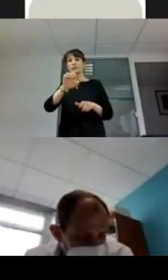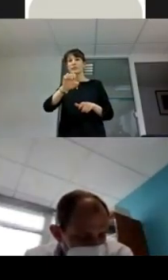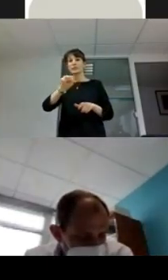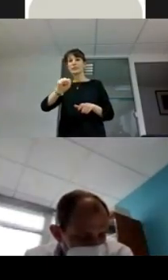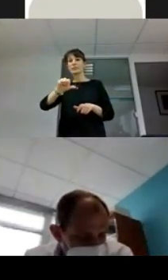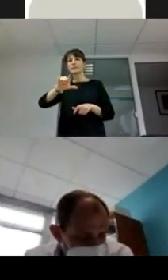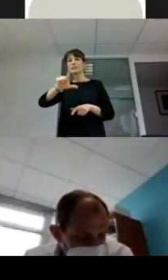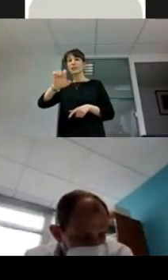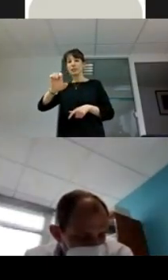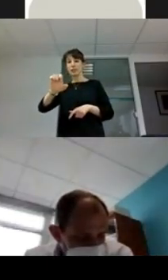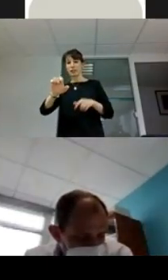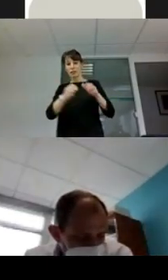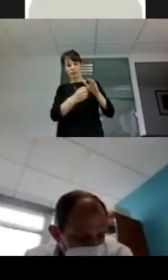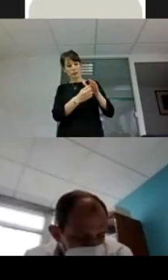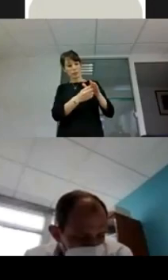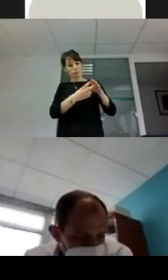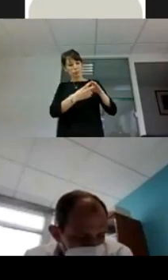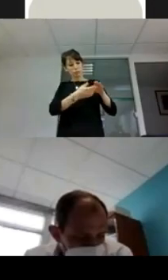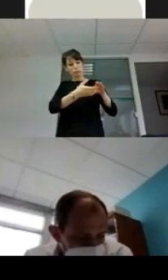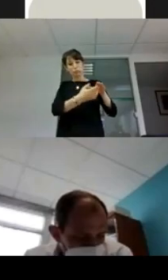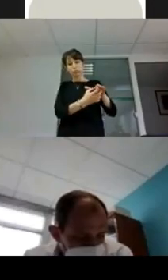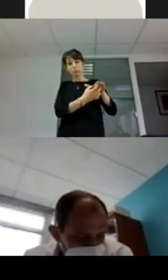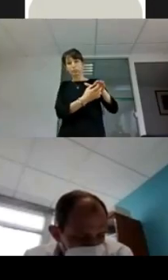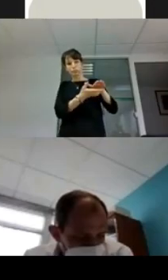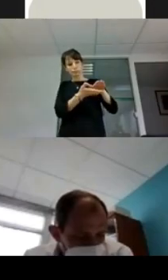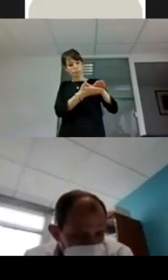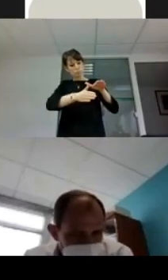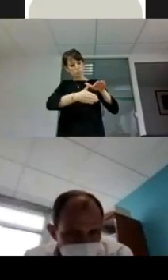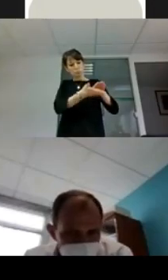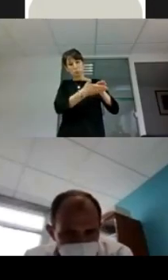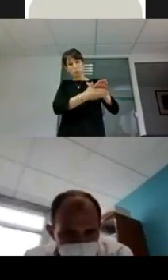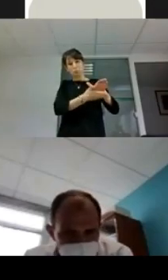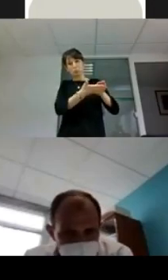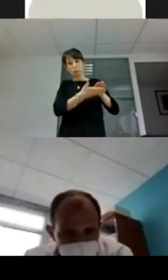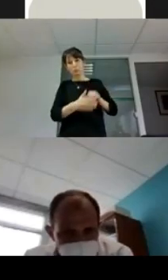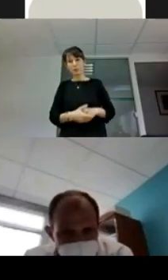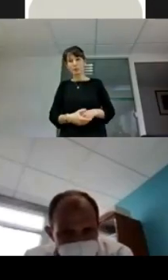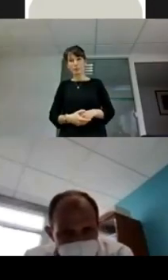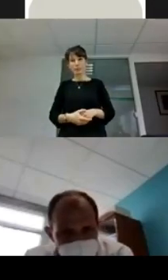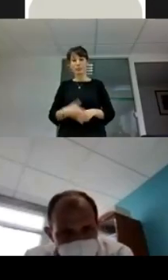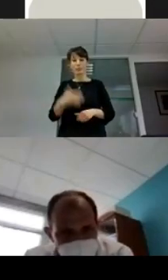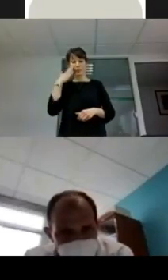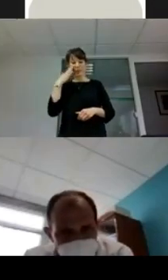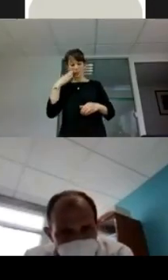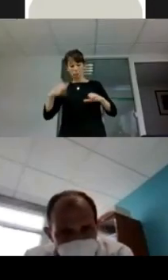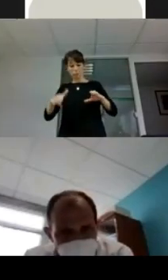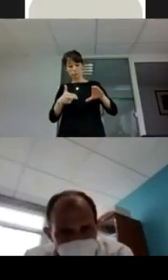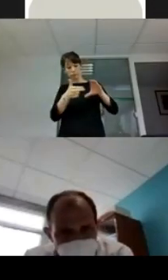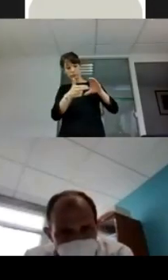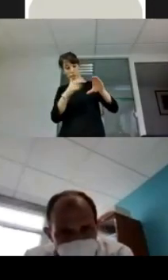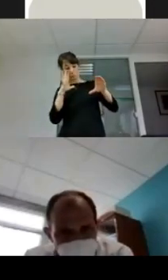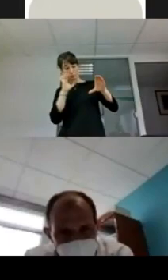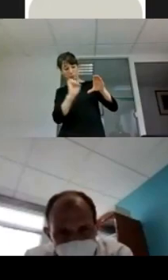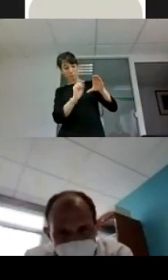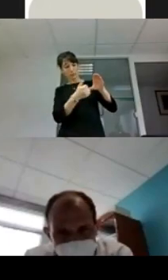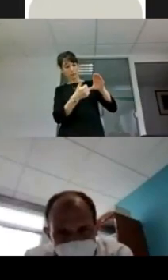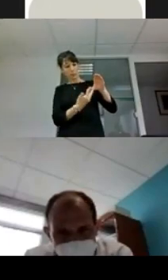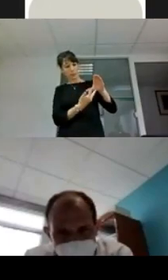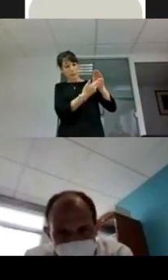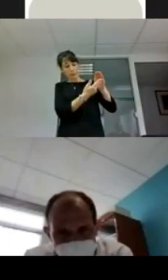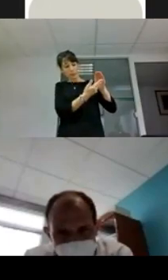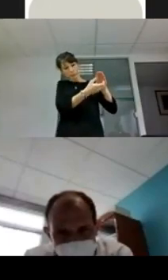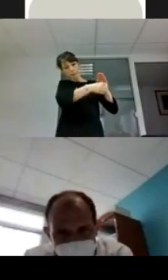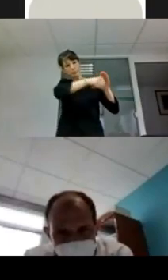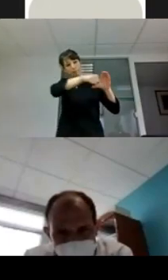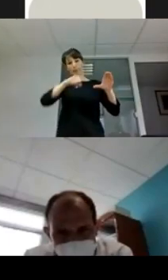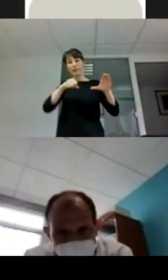ne devient jamais cancéreux. Et le polype sessile, qui est quelque chose de plan, un petit peu surélevé. Quand on envoie à la coloscopie,